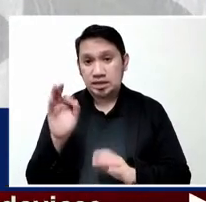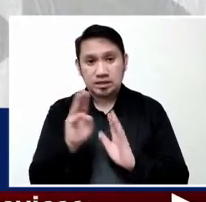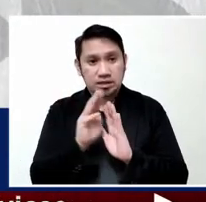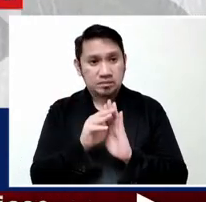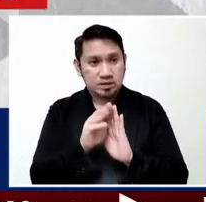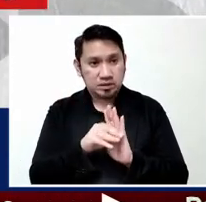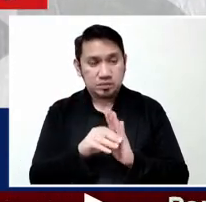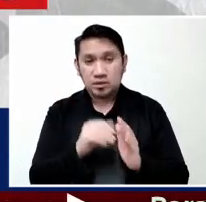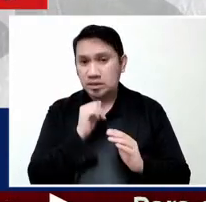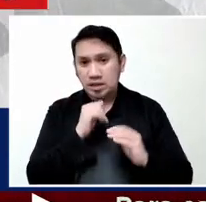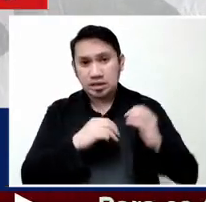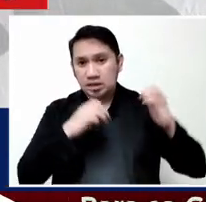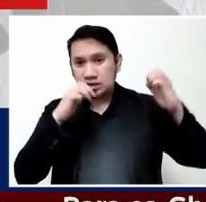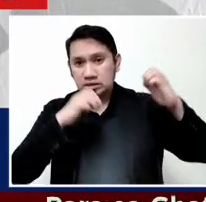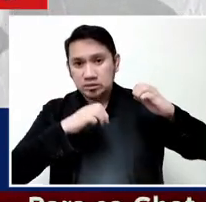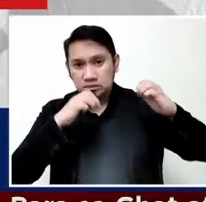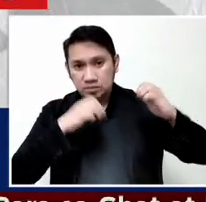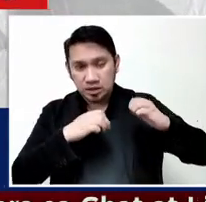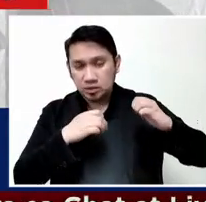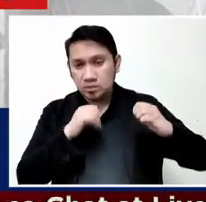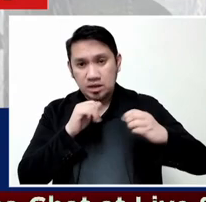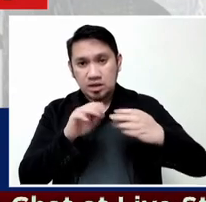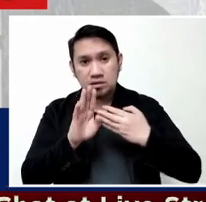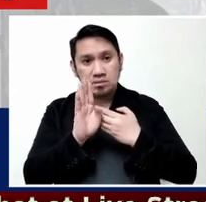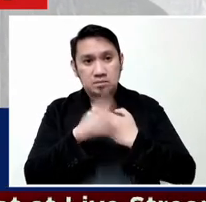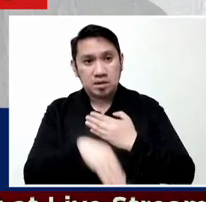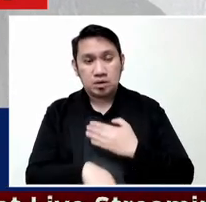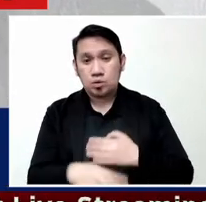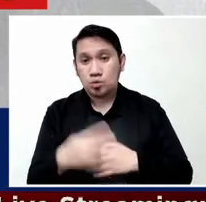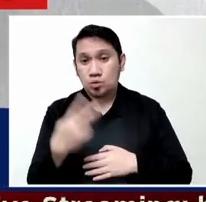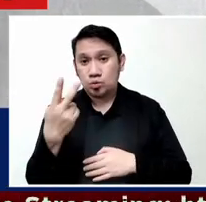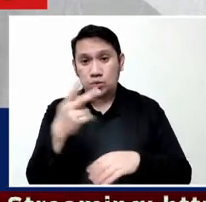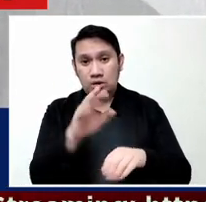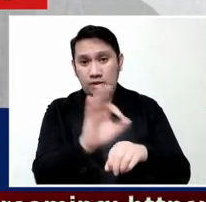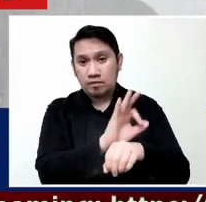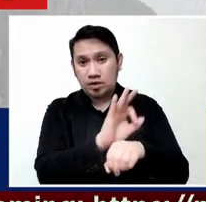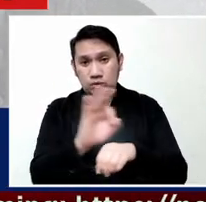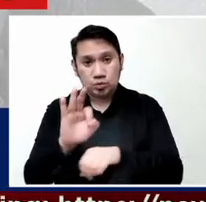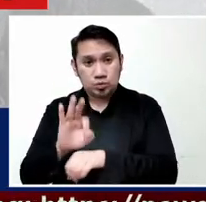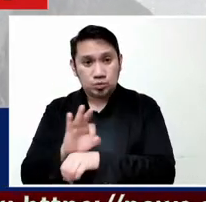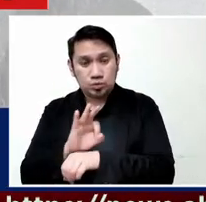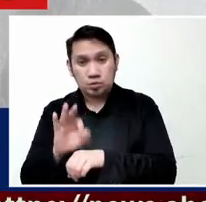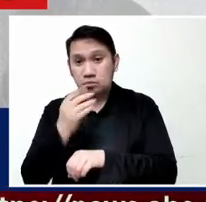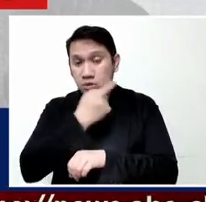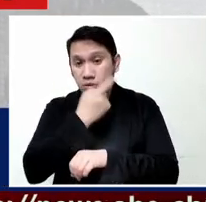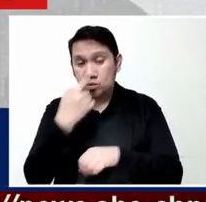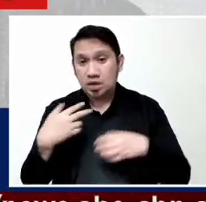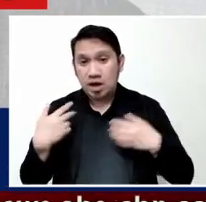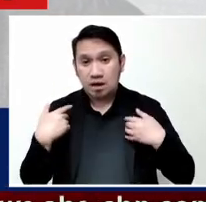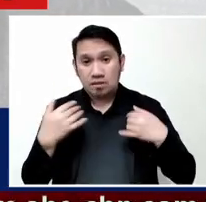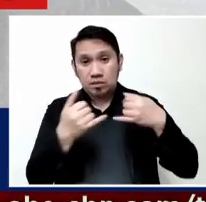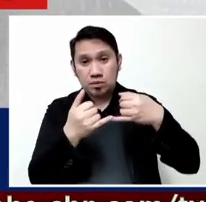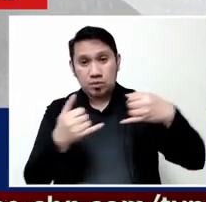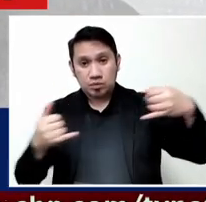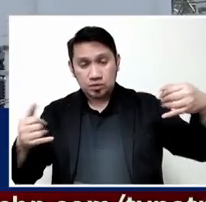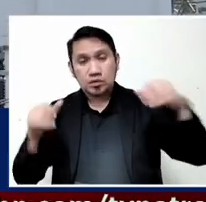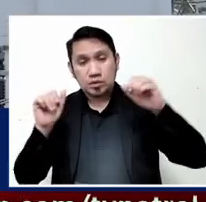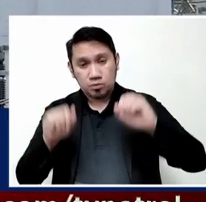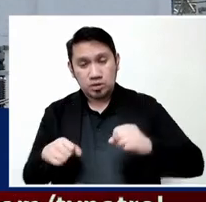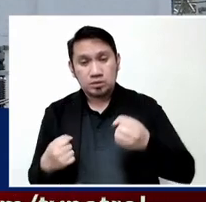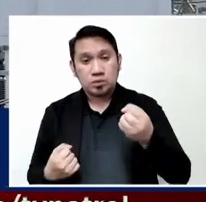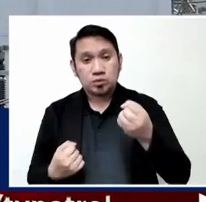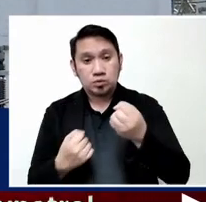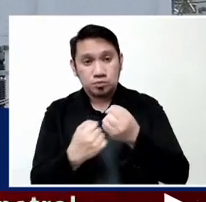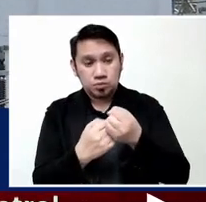nila inasahang hindi agad nakabalik ang dalawang planta ng Masinloc, gayong may isang linya namang pwedeng sumalo sa supply.